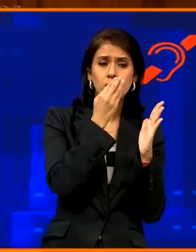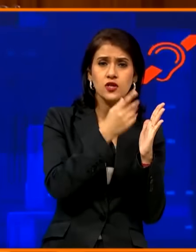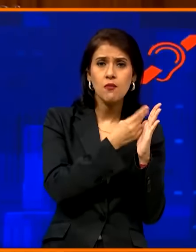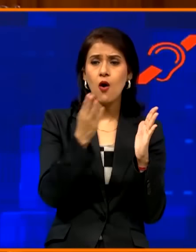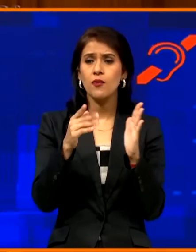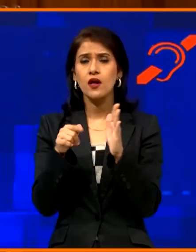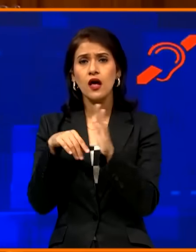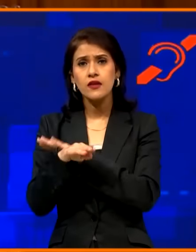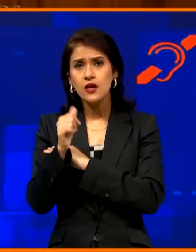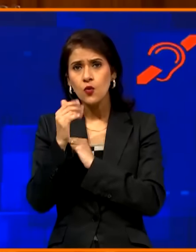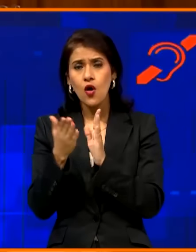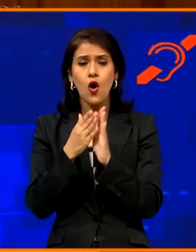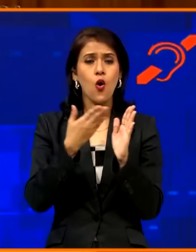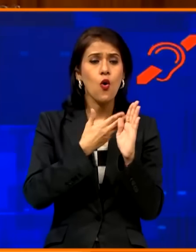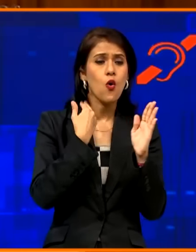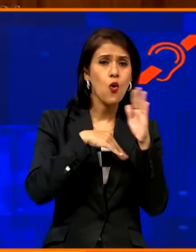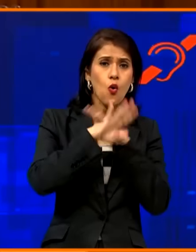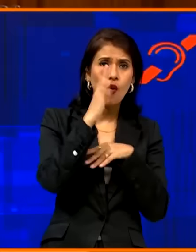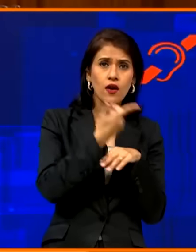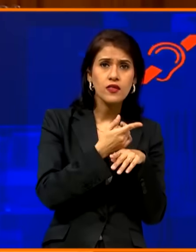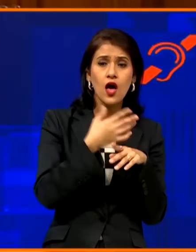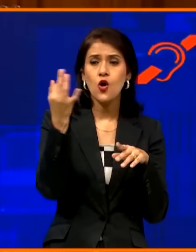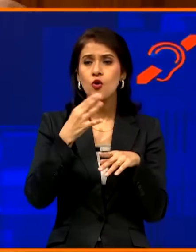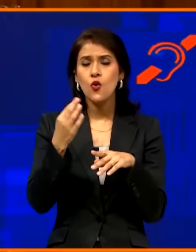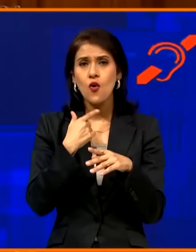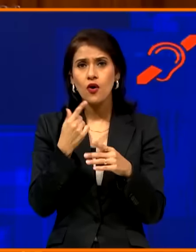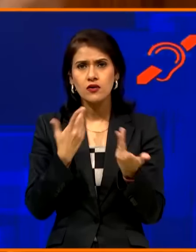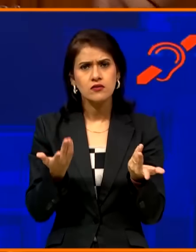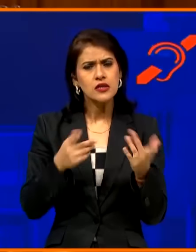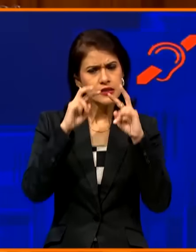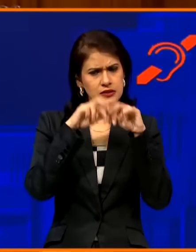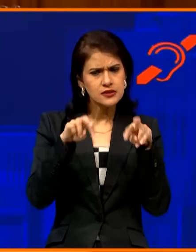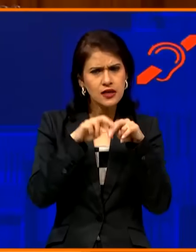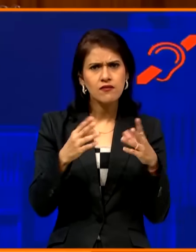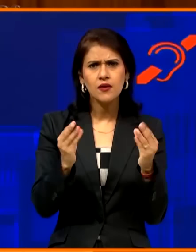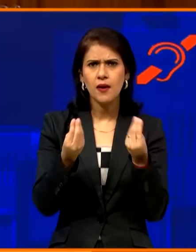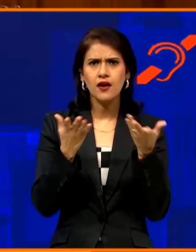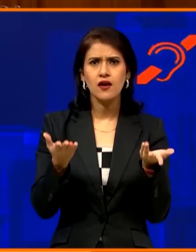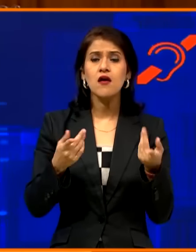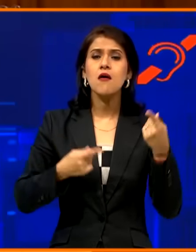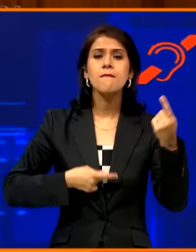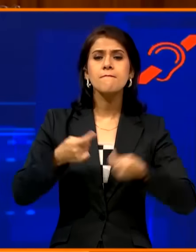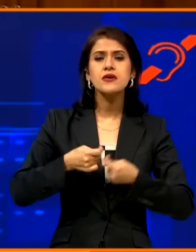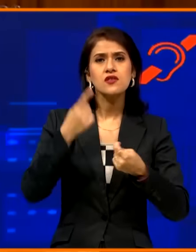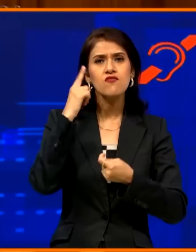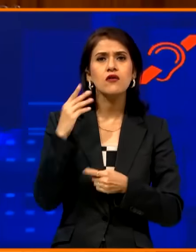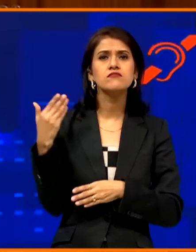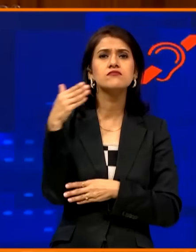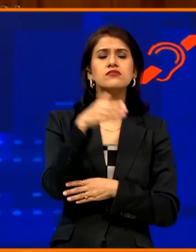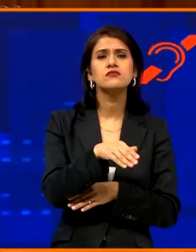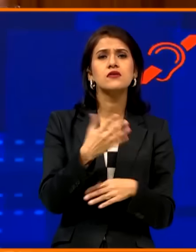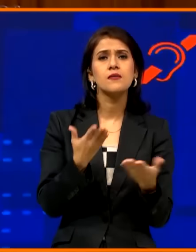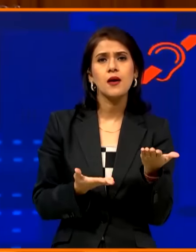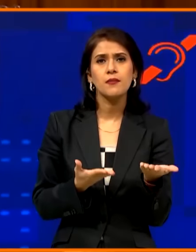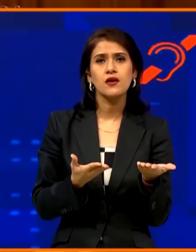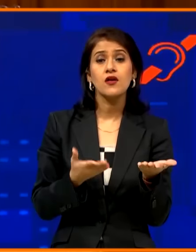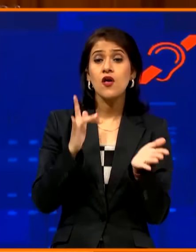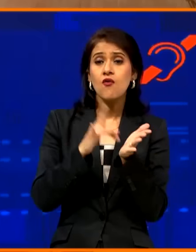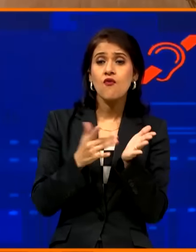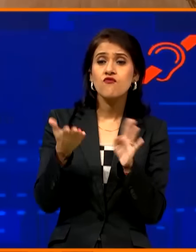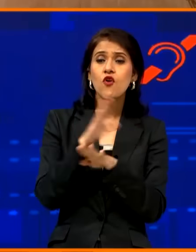अच्छा इसमें से पुराने कितने और नए कितने आए हैं और इतने कोई बिजनेस करने कहीं पहुंचा है तो वो कहां से